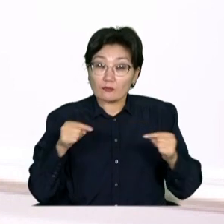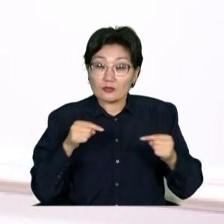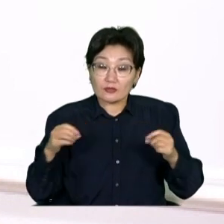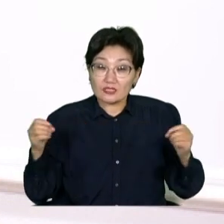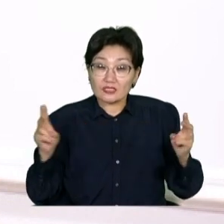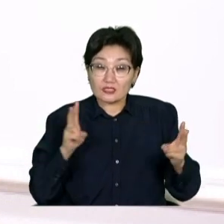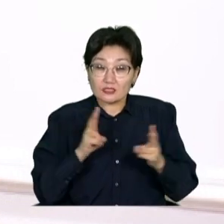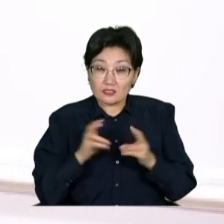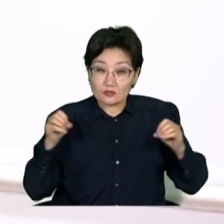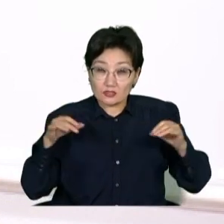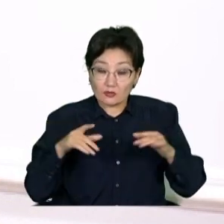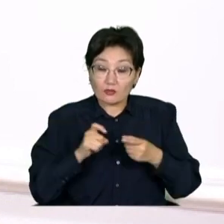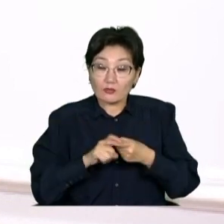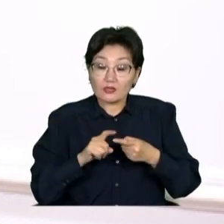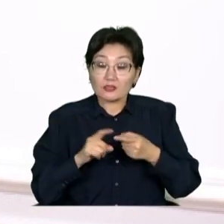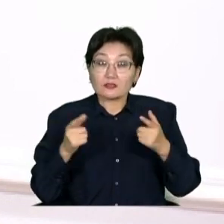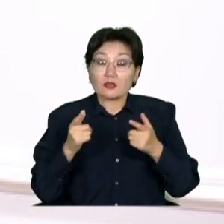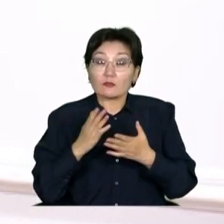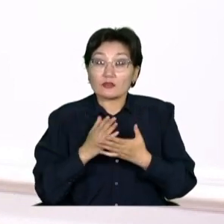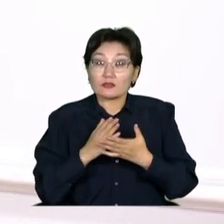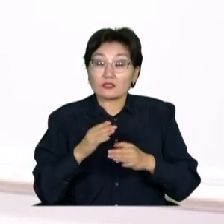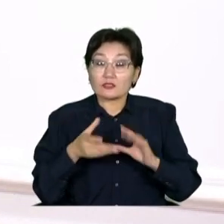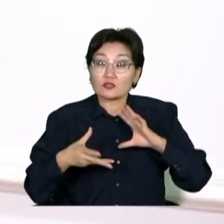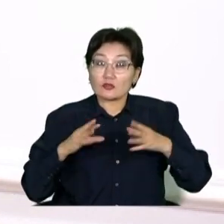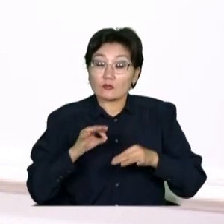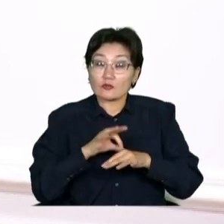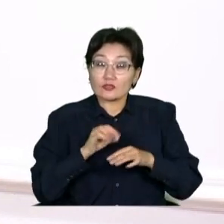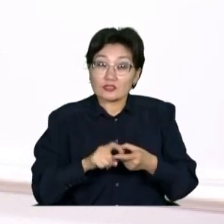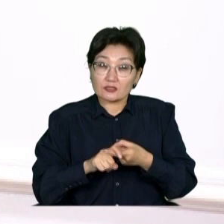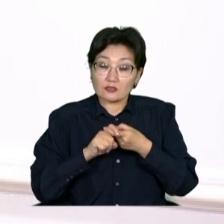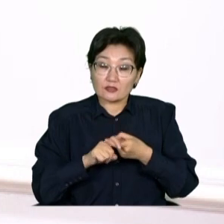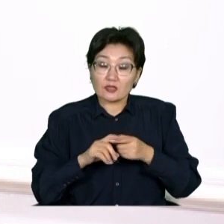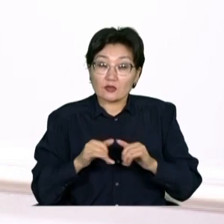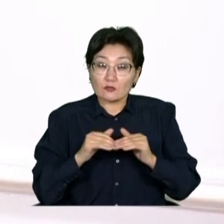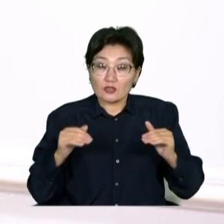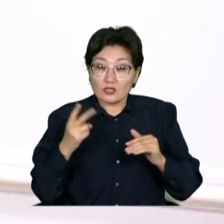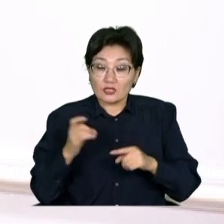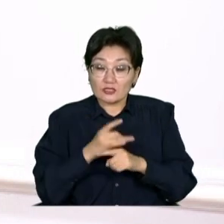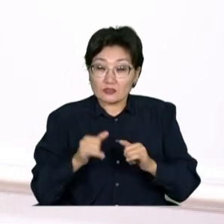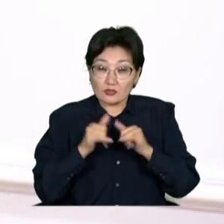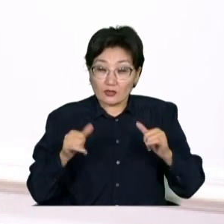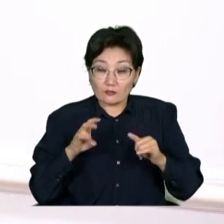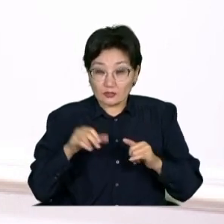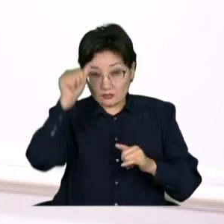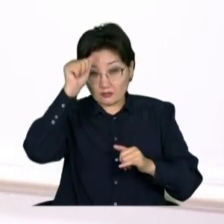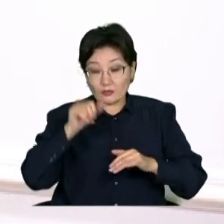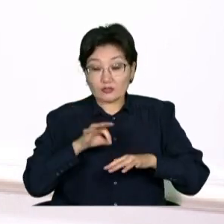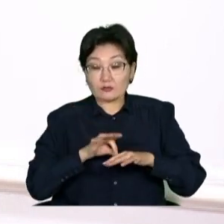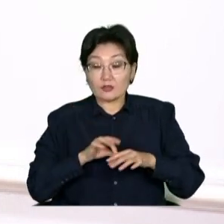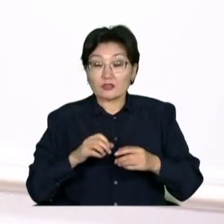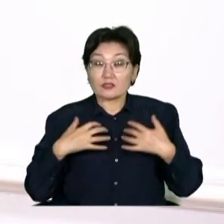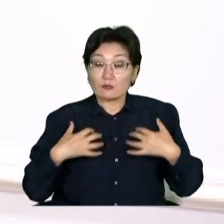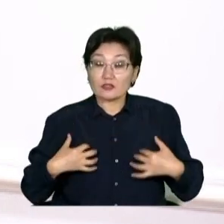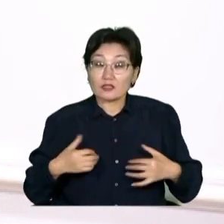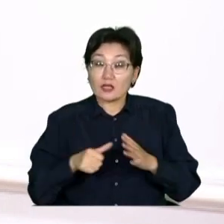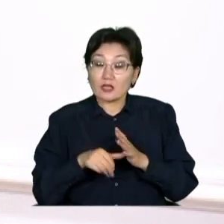жиналуына байланысты байқалады. Нәтижесінде сырқаттанушылық деңгейі 2 есе өсті. Қараша айында қызылшаның 6000-нан